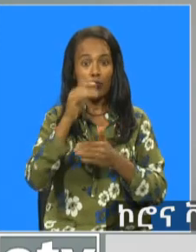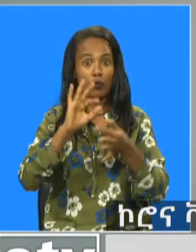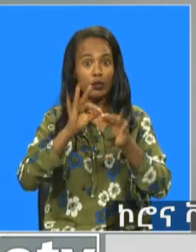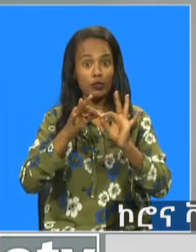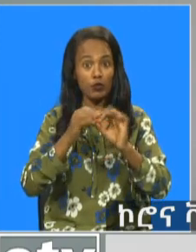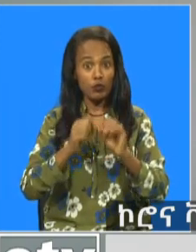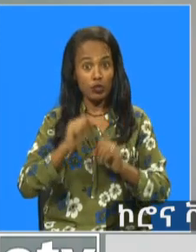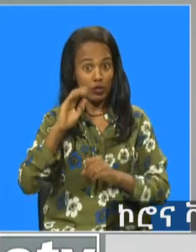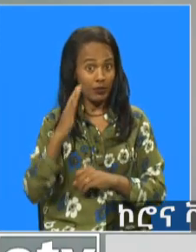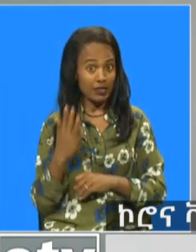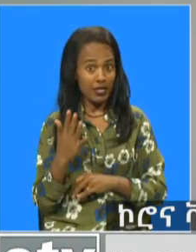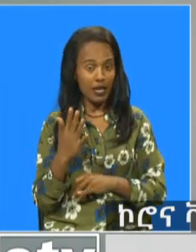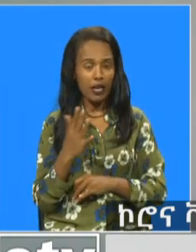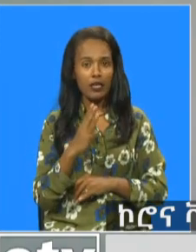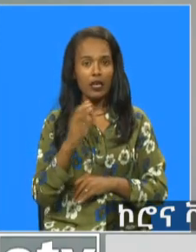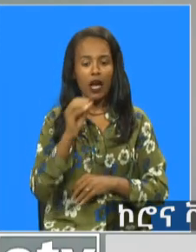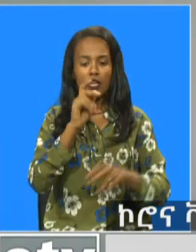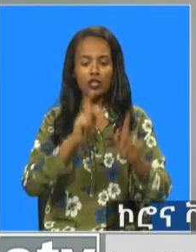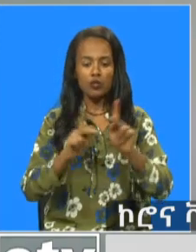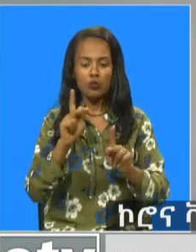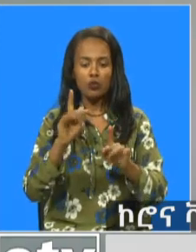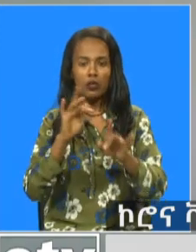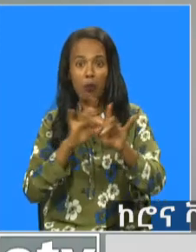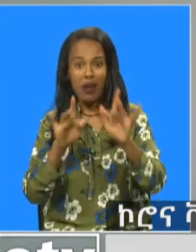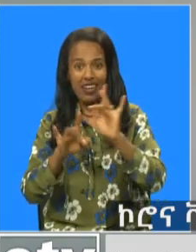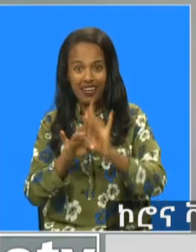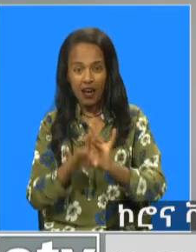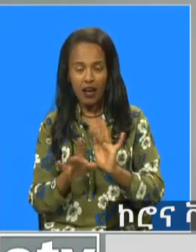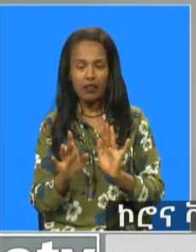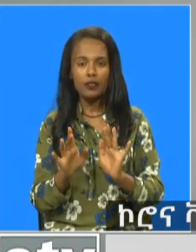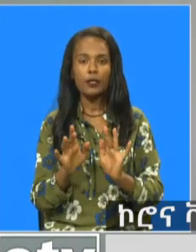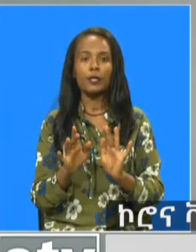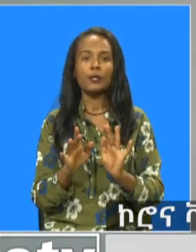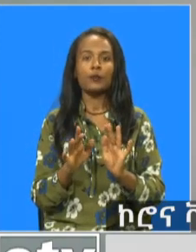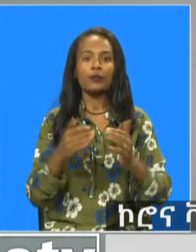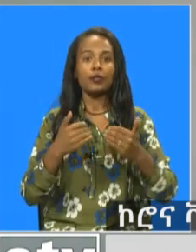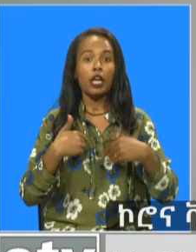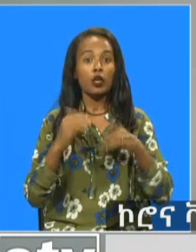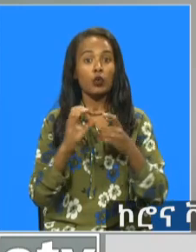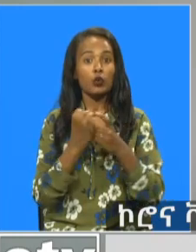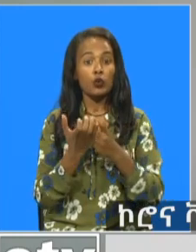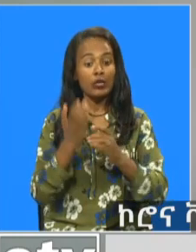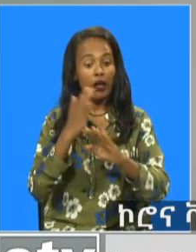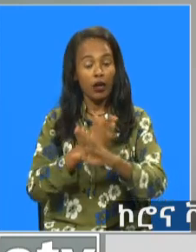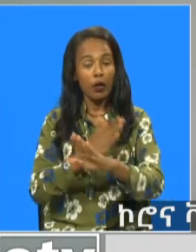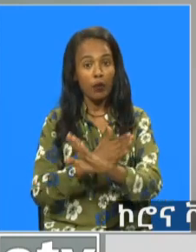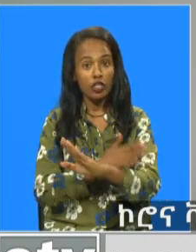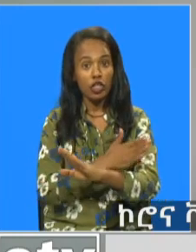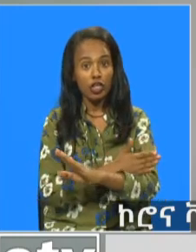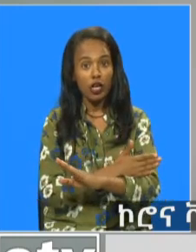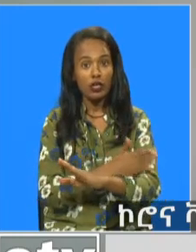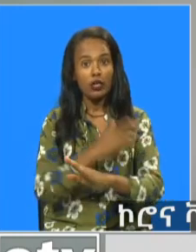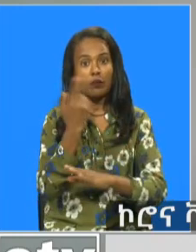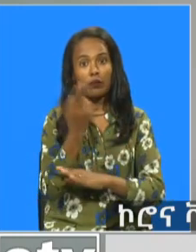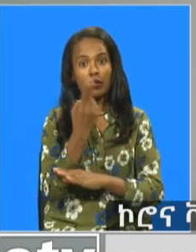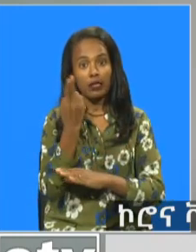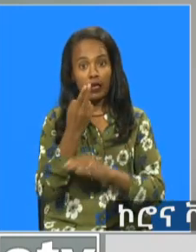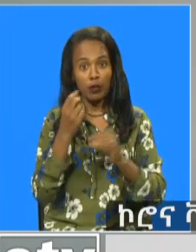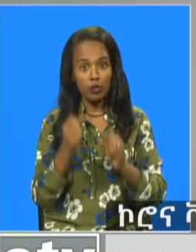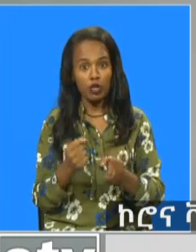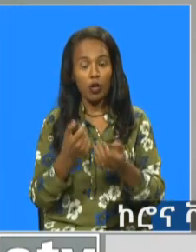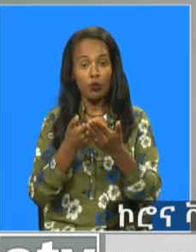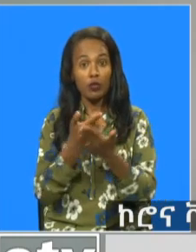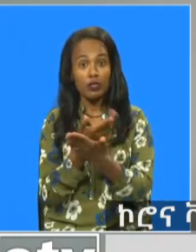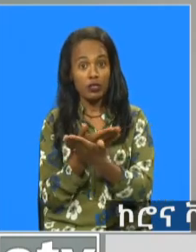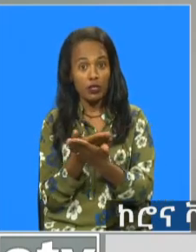መተርጎም ይችላል ይመስለኛል። እና ህዝቡን ከማነቃቃት አንፃር ያለውን ሁኔታ ከማሻሻል አንፃር ሊጠቅም ይችላሉ።